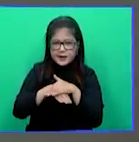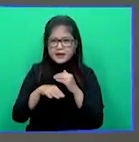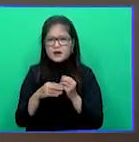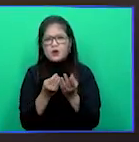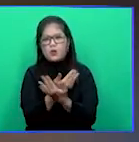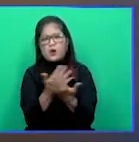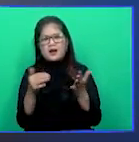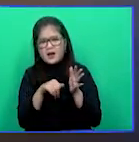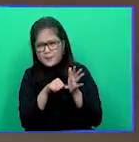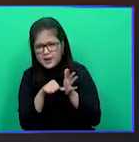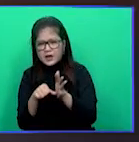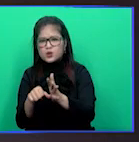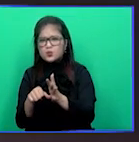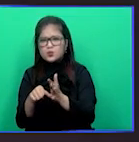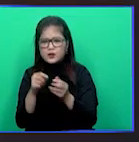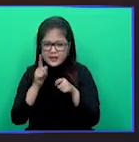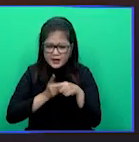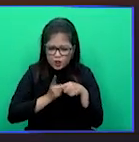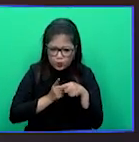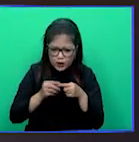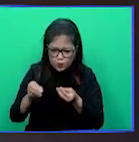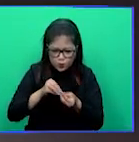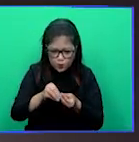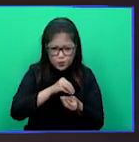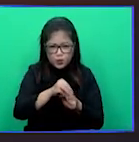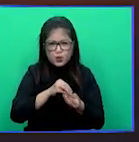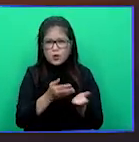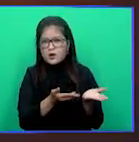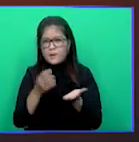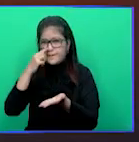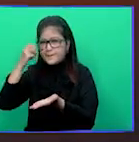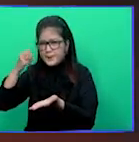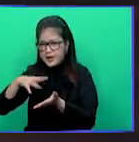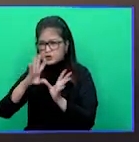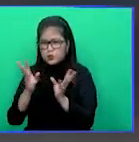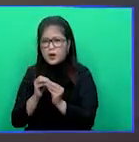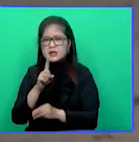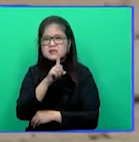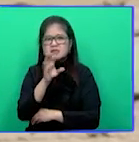Warga terkejut setelah menghitung sejak pagi hingga malam hari. Total uang lebih dari 100 juta rupiah.